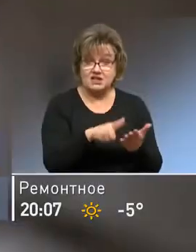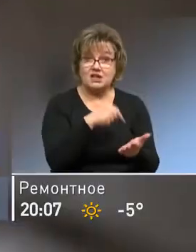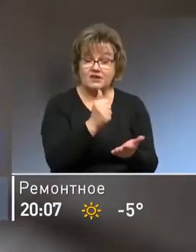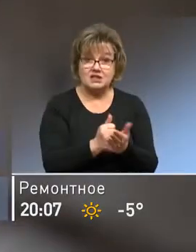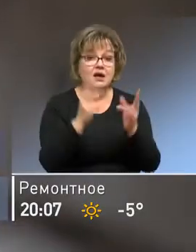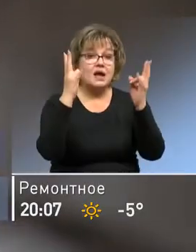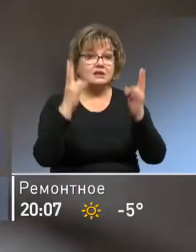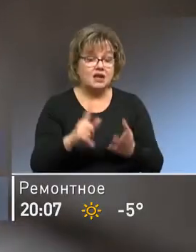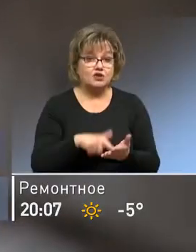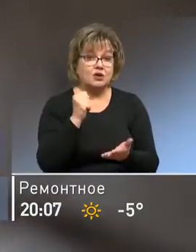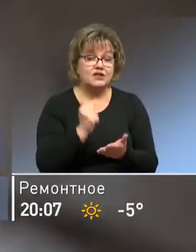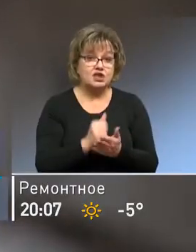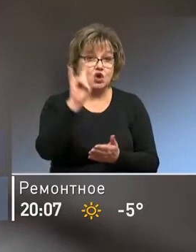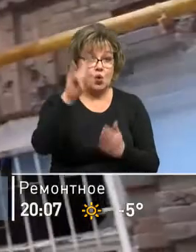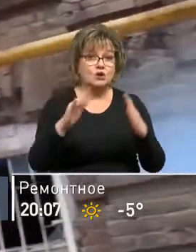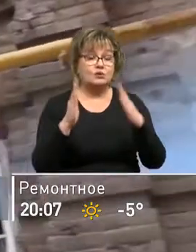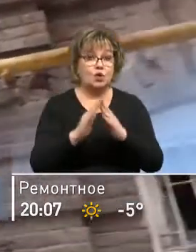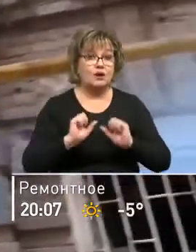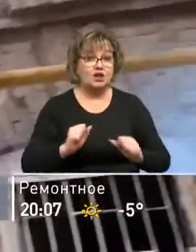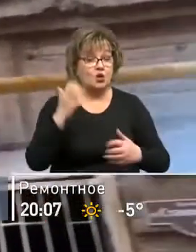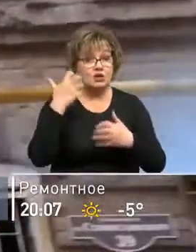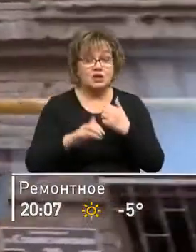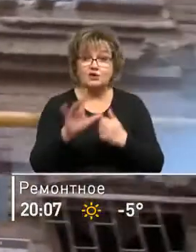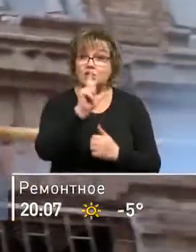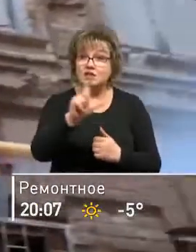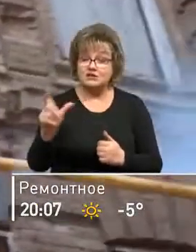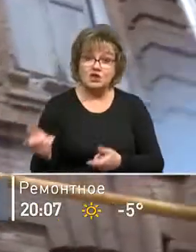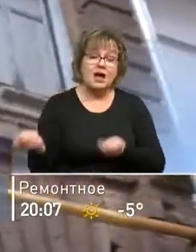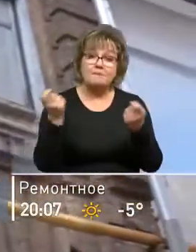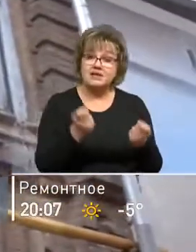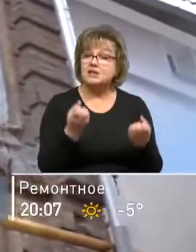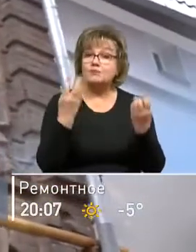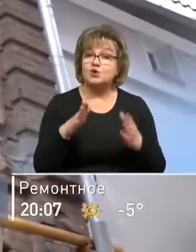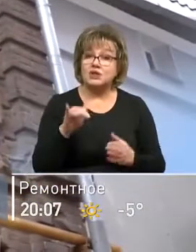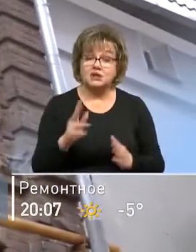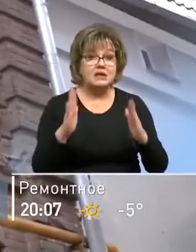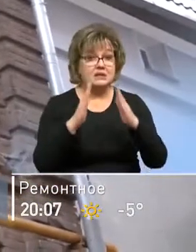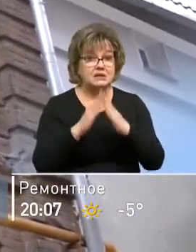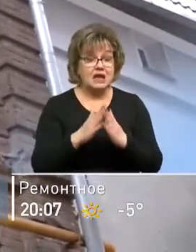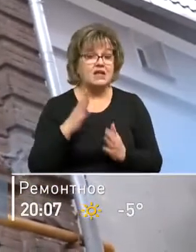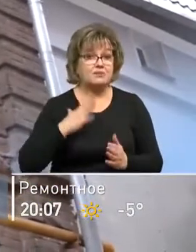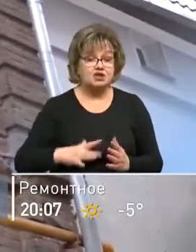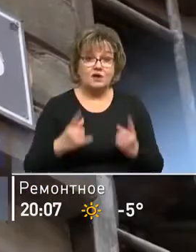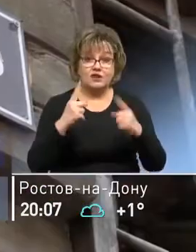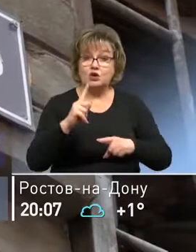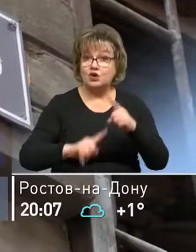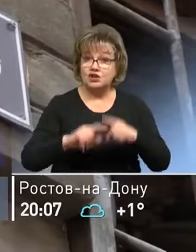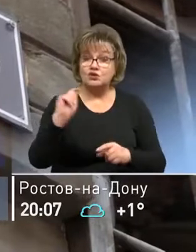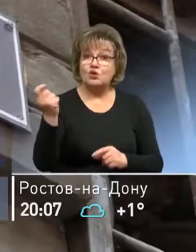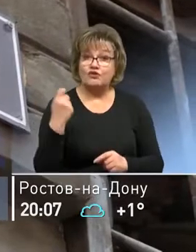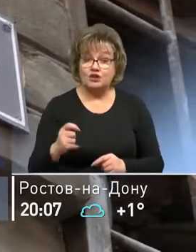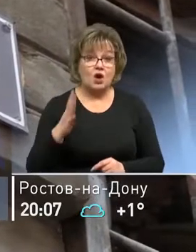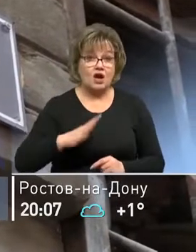траурные гвоздики к окнам дома героя неравнодушные ростовчане принесли не просто так здание пережившая великую отечественную войну